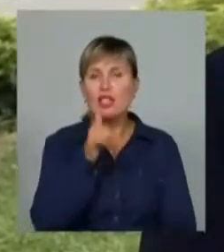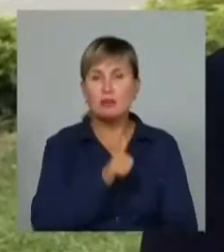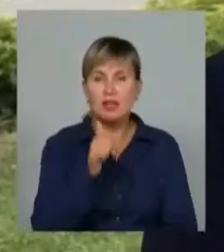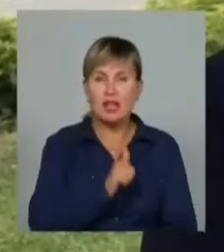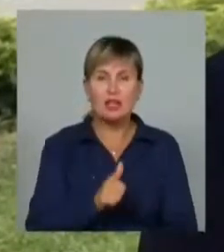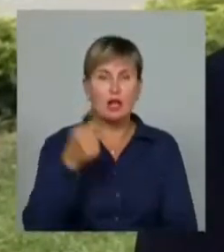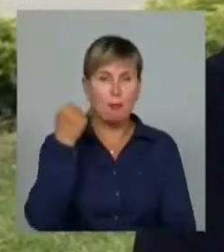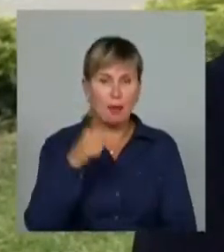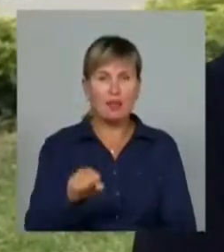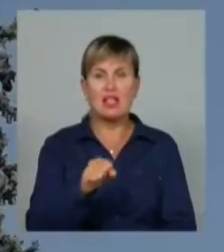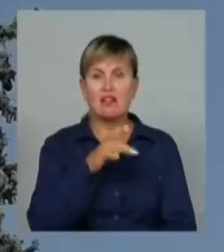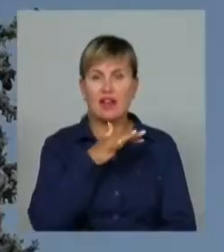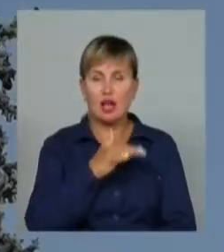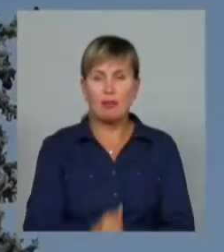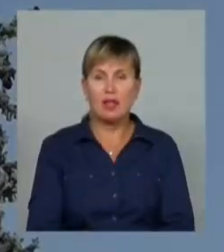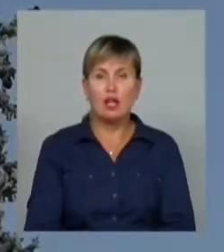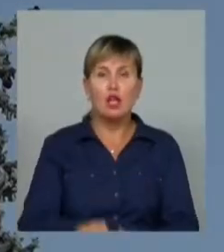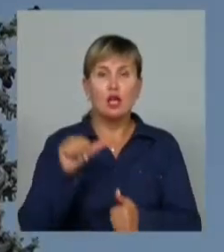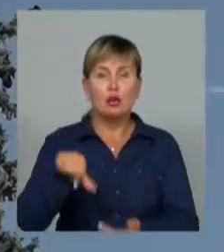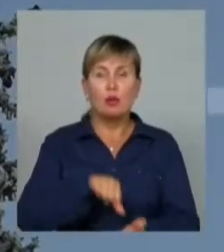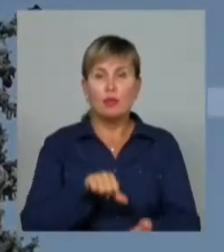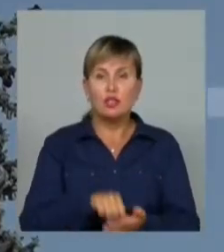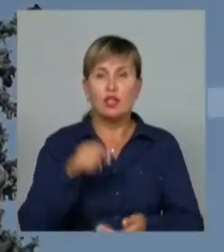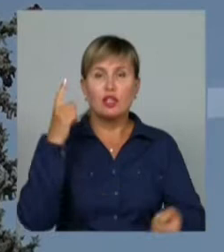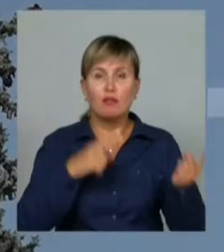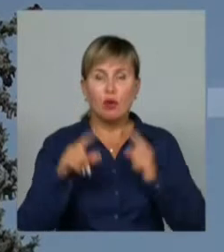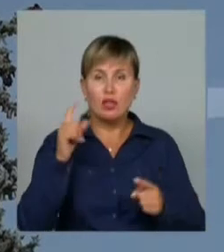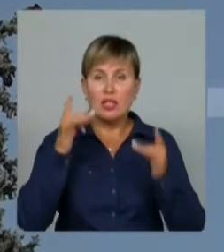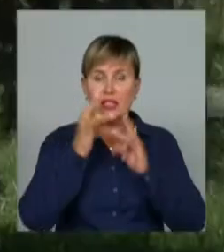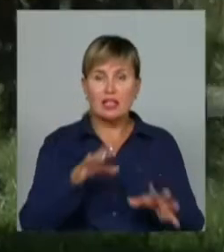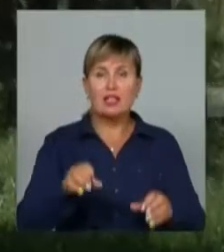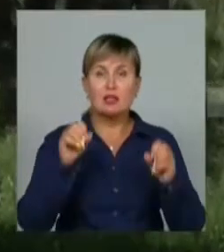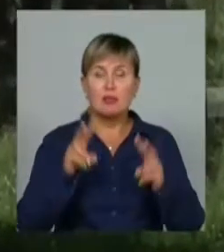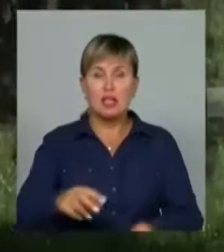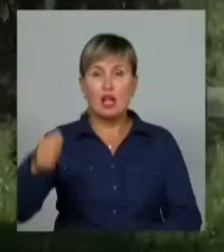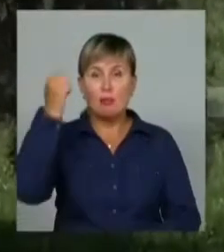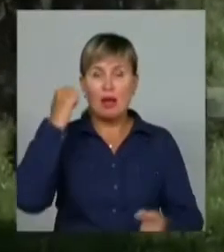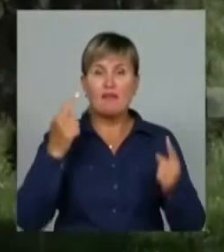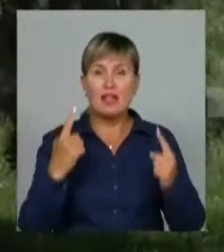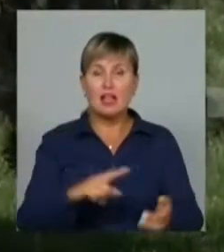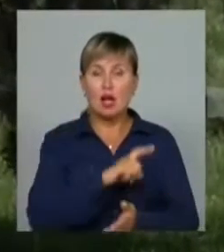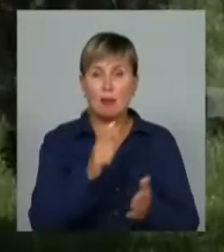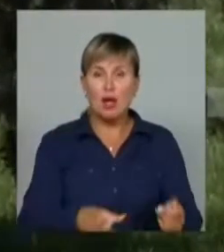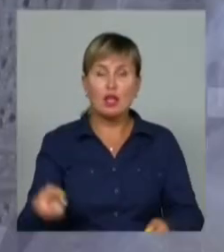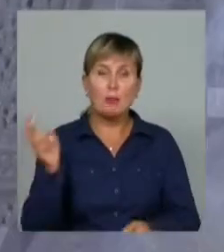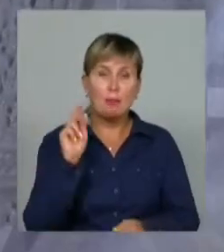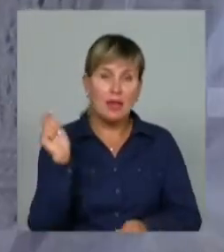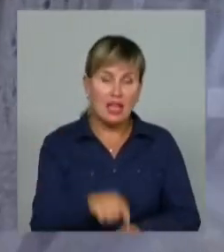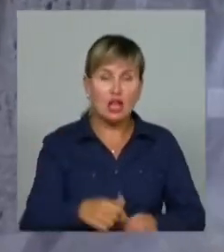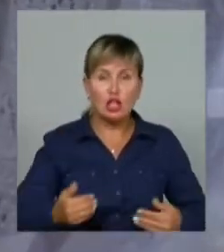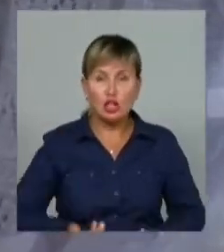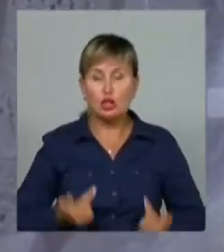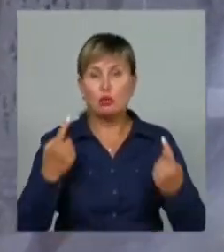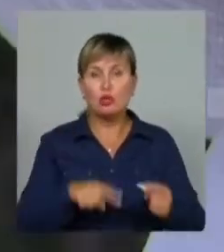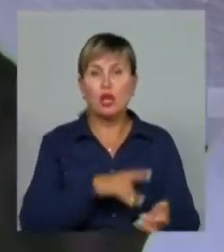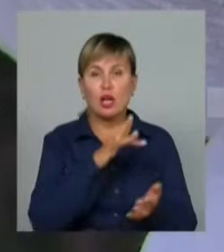Они победили время. Кроме представителей творческой интеллигенции, специально к памятнику великого поэта приехали жители других городов.